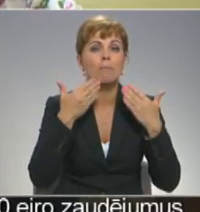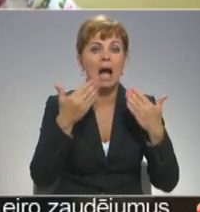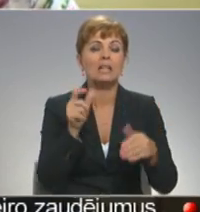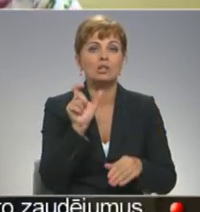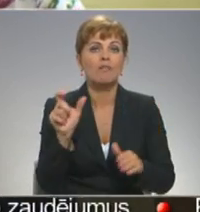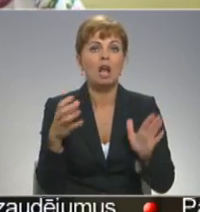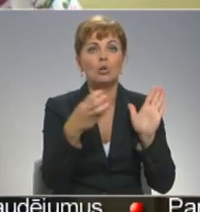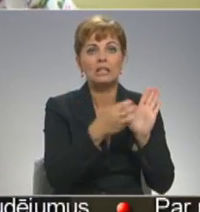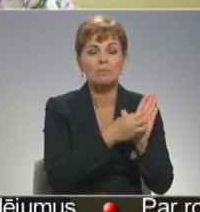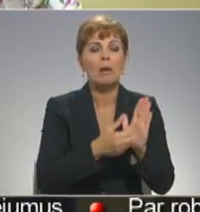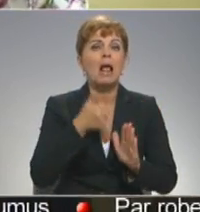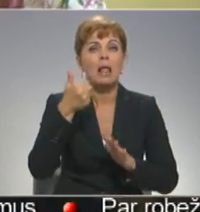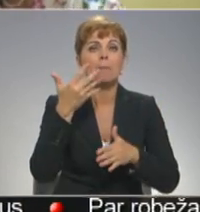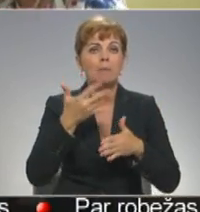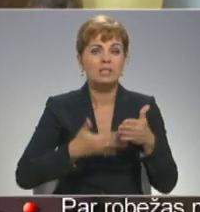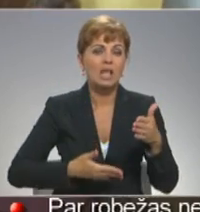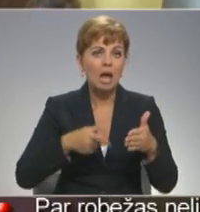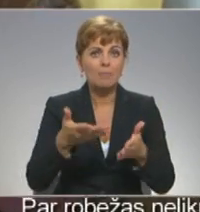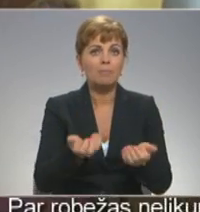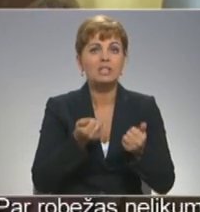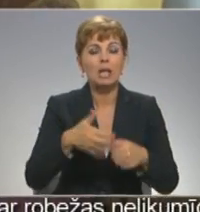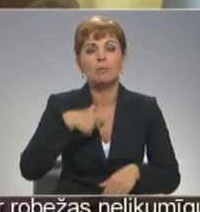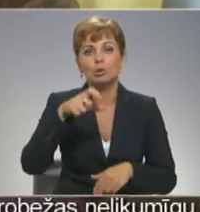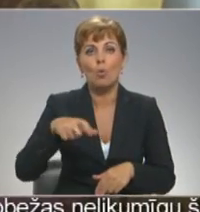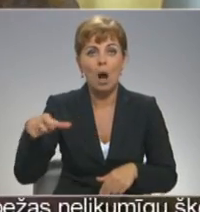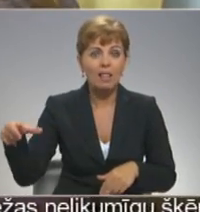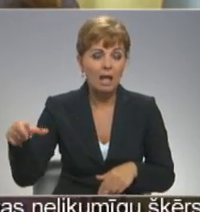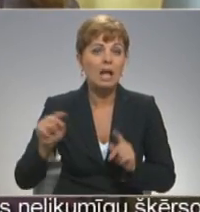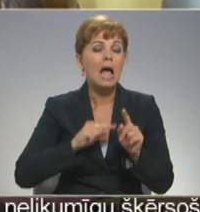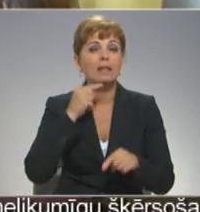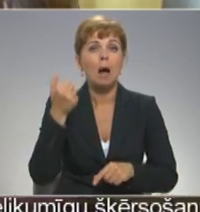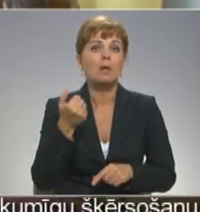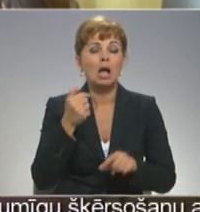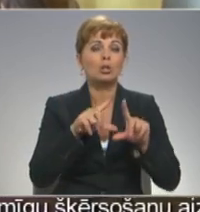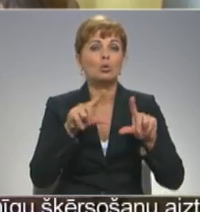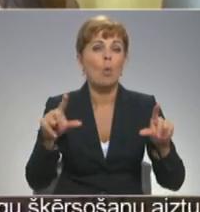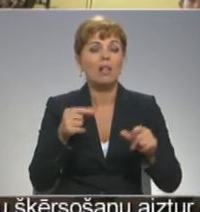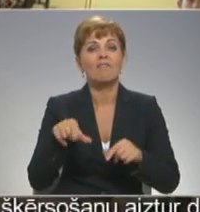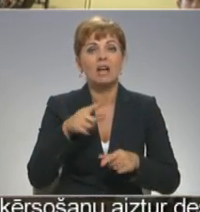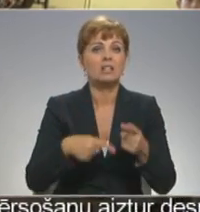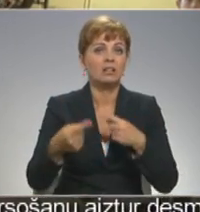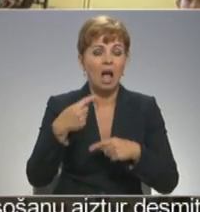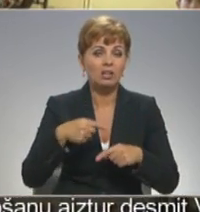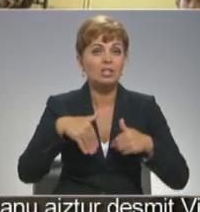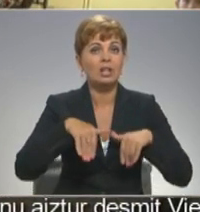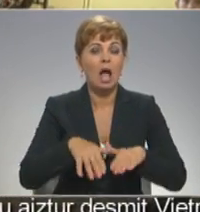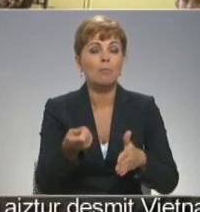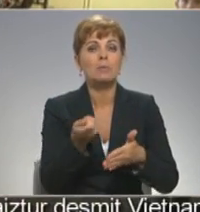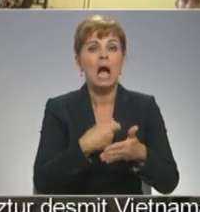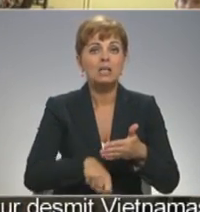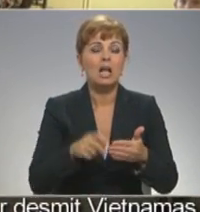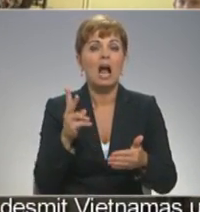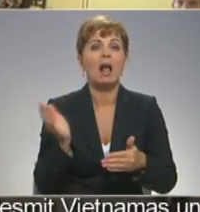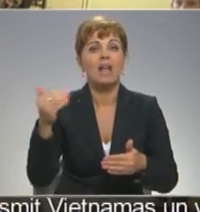un diplomi par labām sekmēm saņēma arī to skolēnu audzēkņi, kuri nākamgad savā skolā neatgriezīsies. Lēmums, ka ir jāslēdz